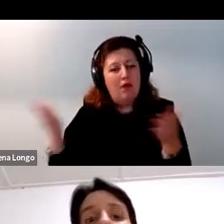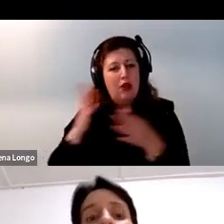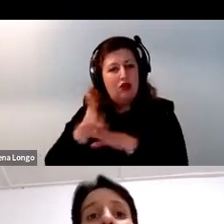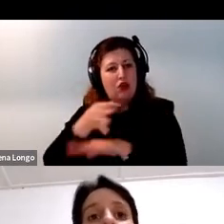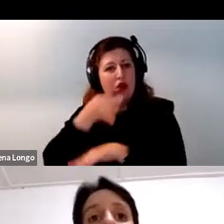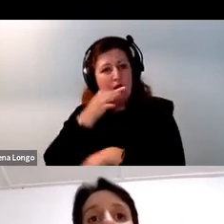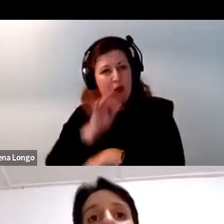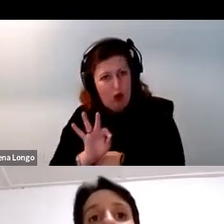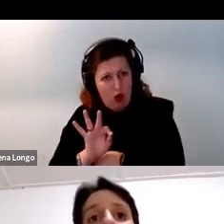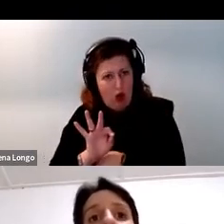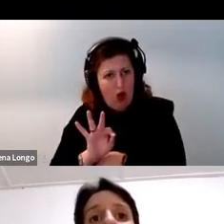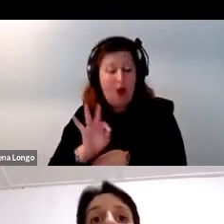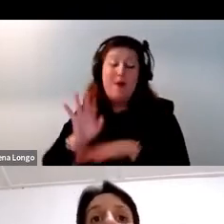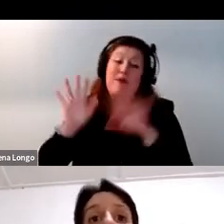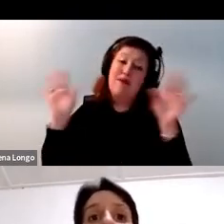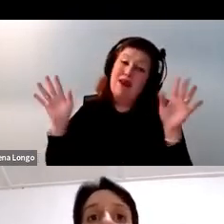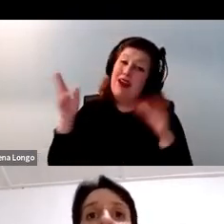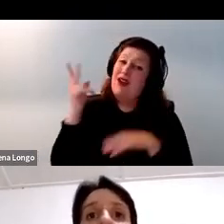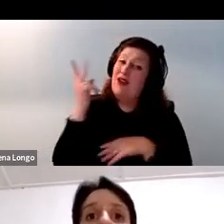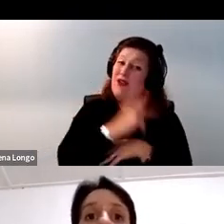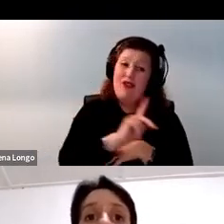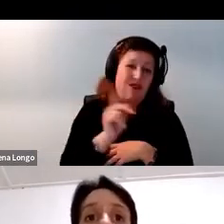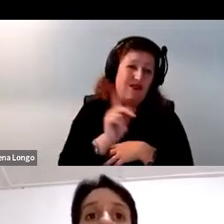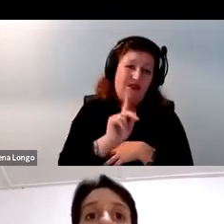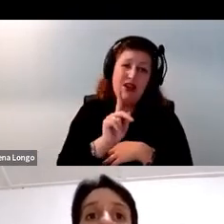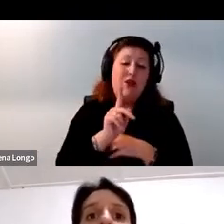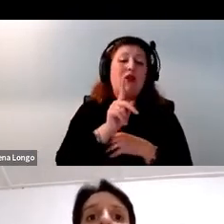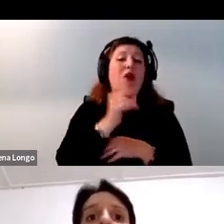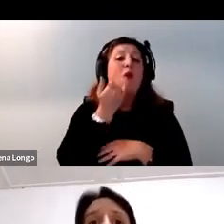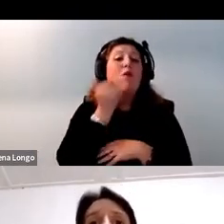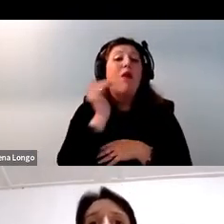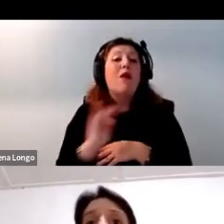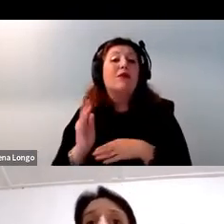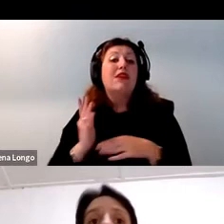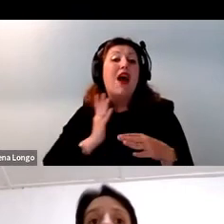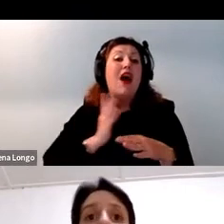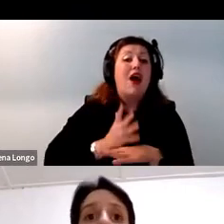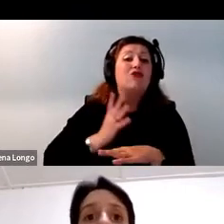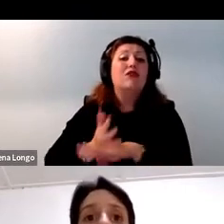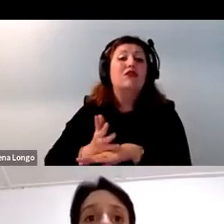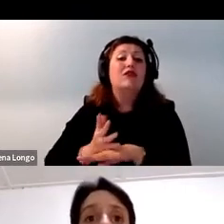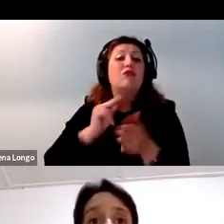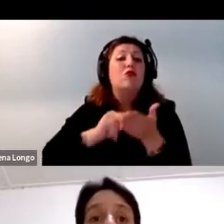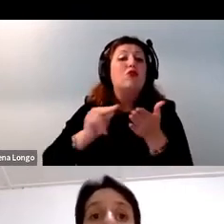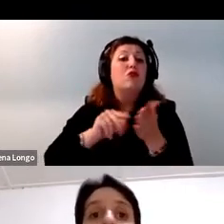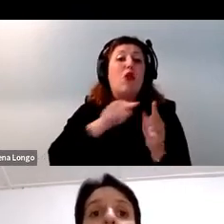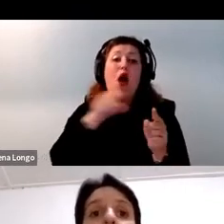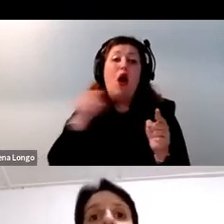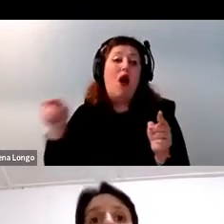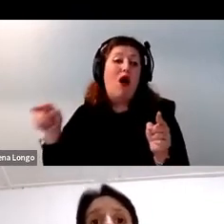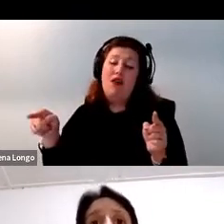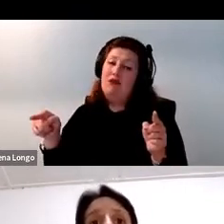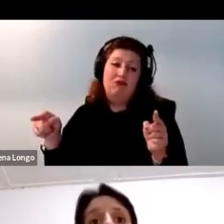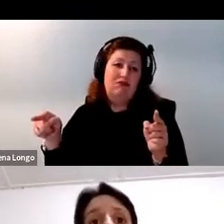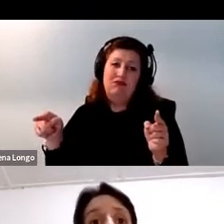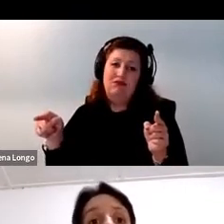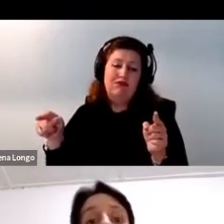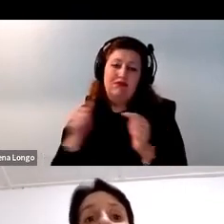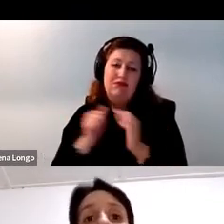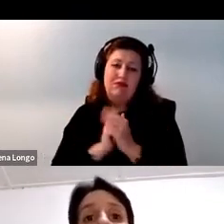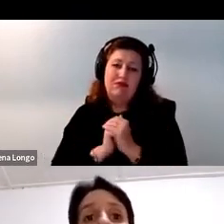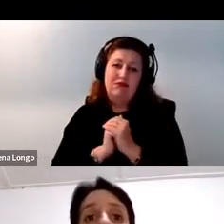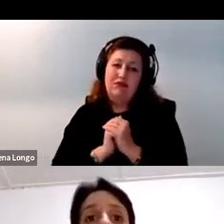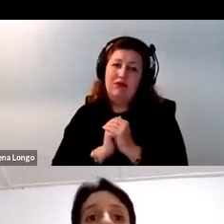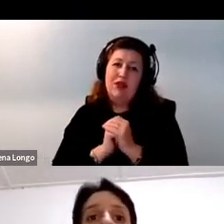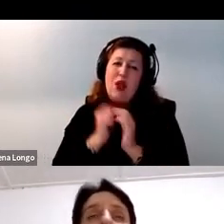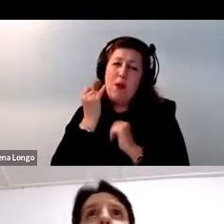nella realtà dei fatti, poi i bambini che davvero riescono ad accedere all'istituto scolastico sono pochi. Sono